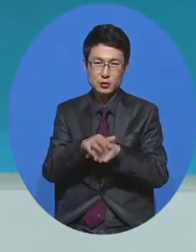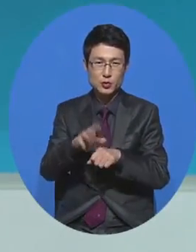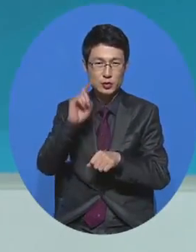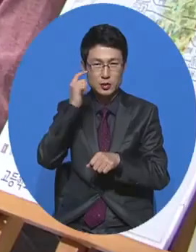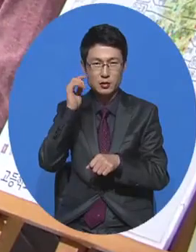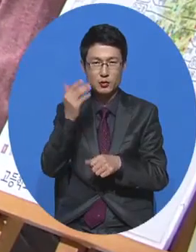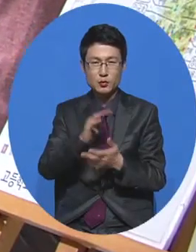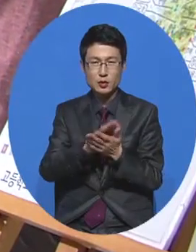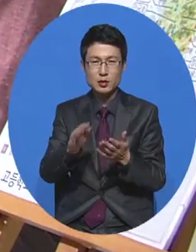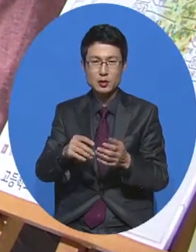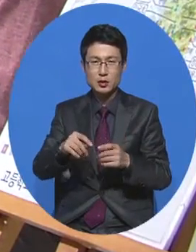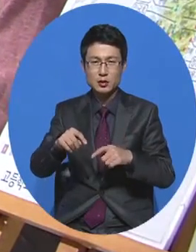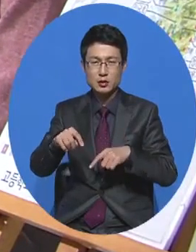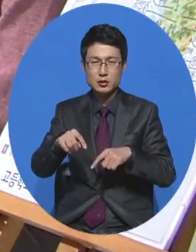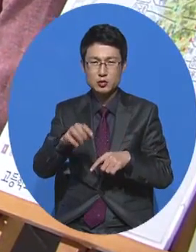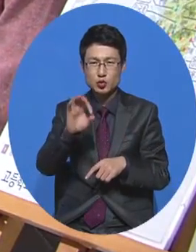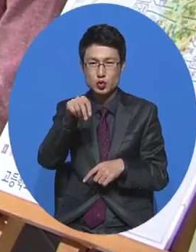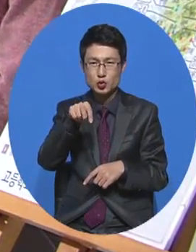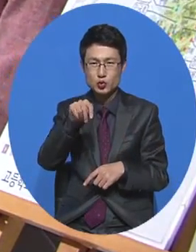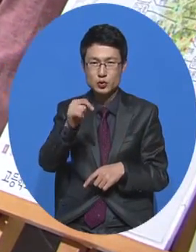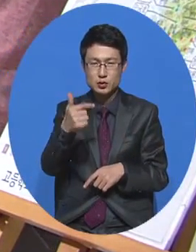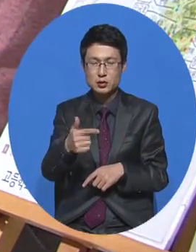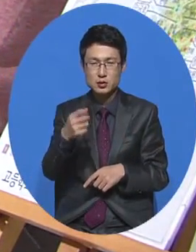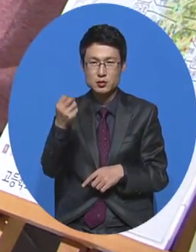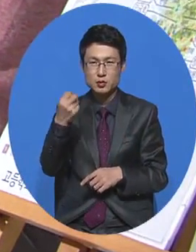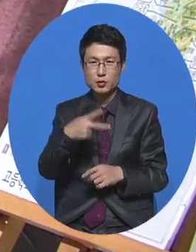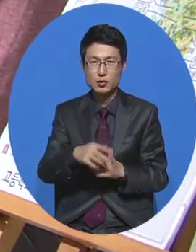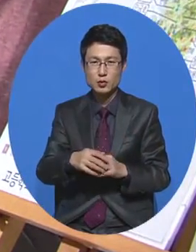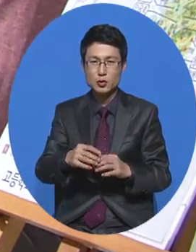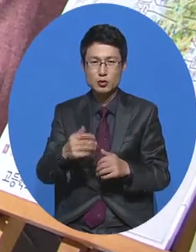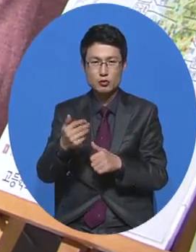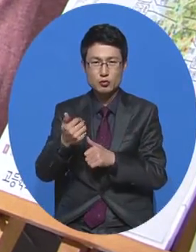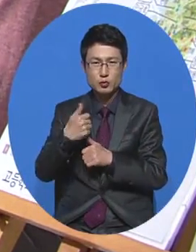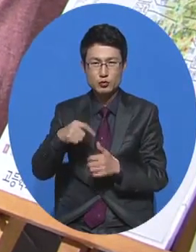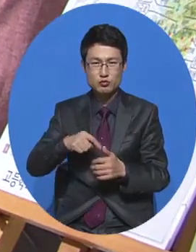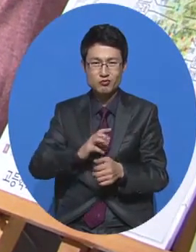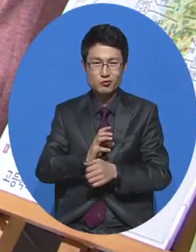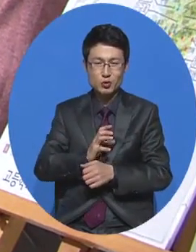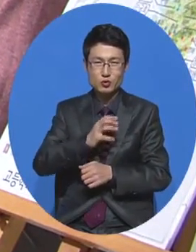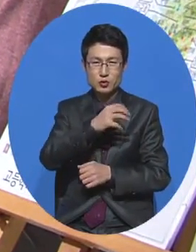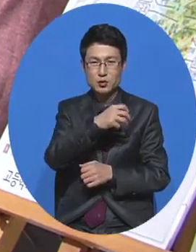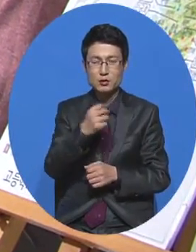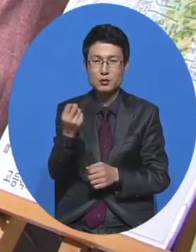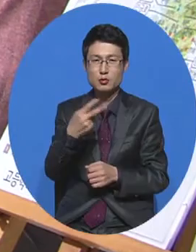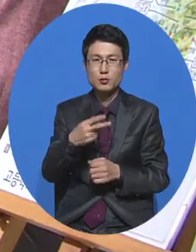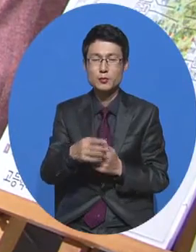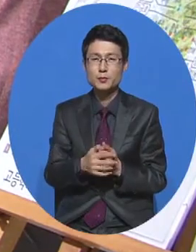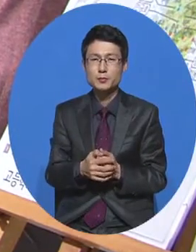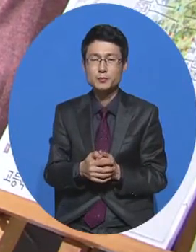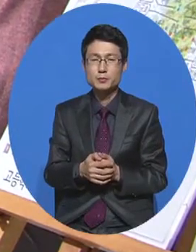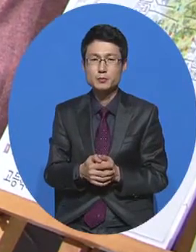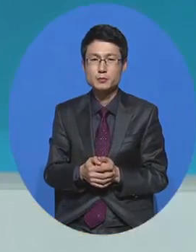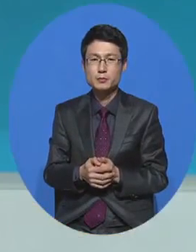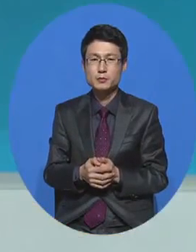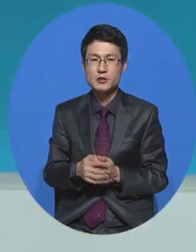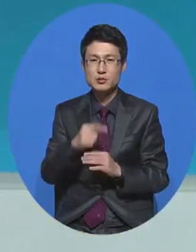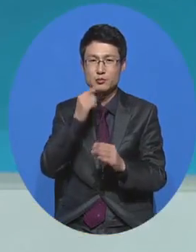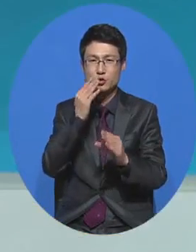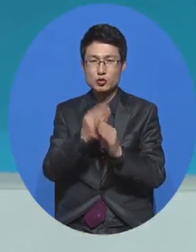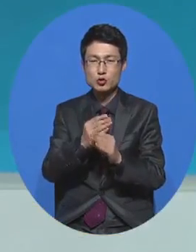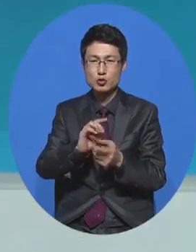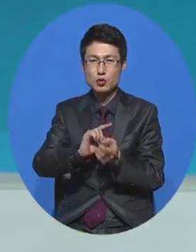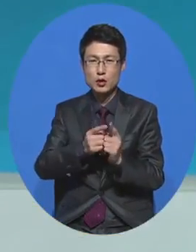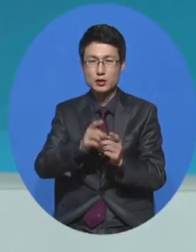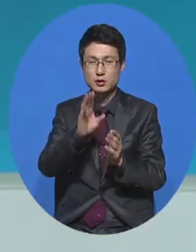예정 3 마다 유신 또 군부독재 그리고 그 민주화 시대